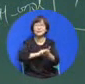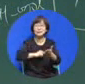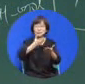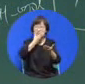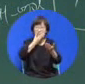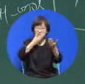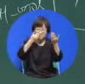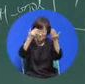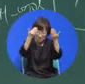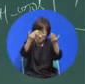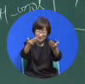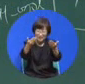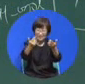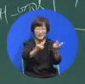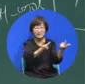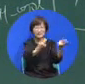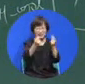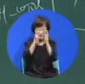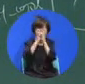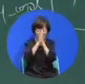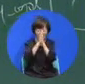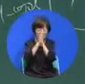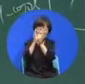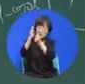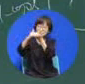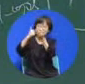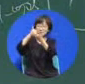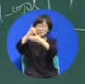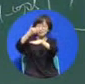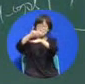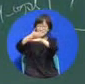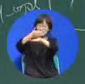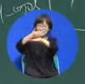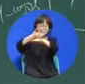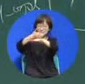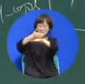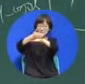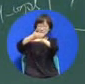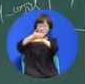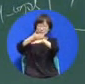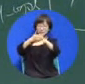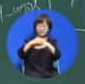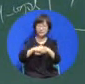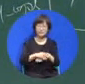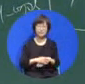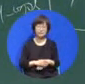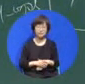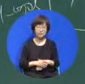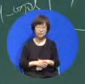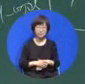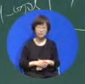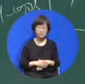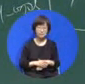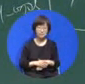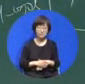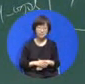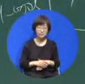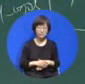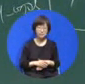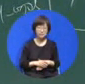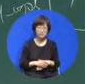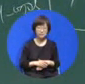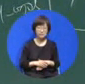Lord Jesus. 기도하겠습니다. That you will receive true answers. 하나님 감사를 드립니다. Let us pray. God, we thank you. 이제